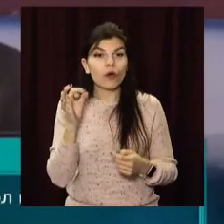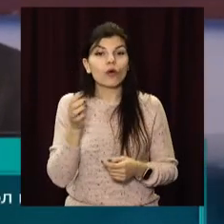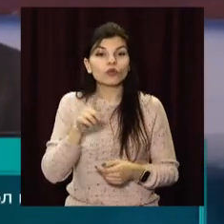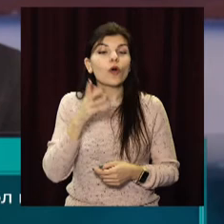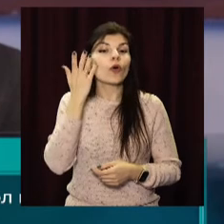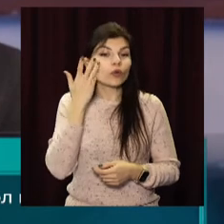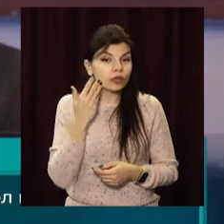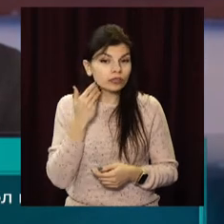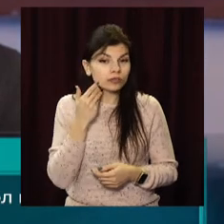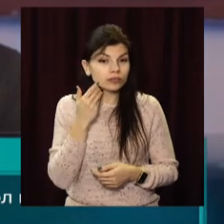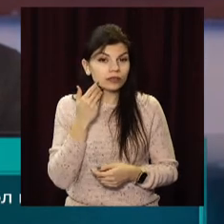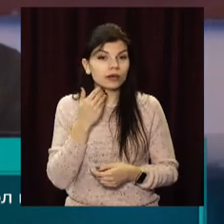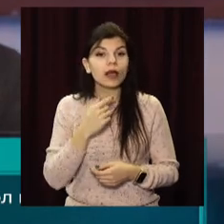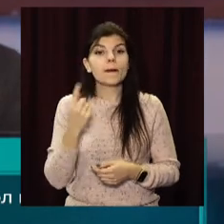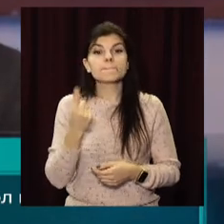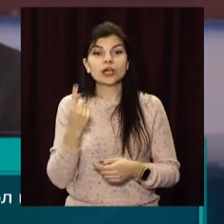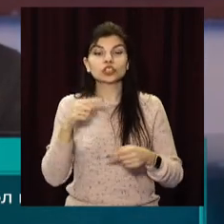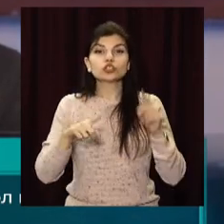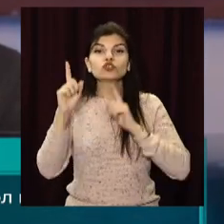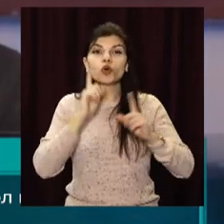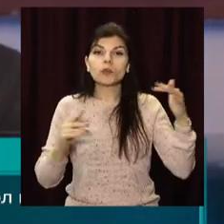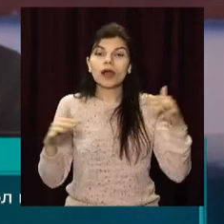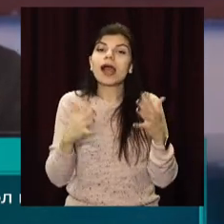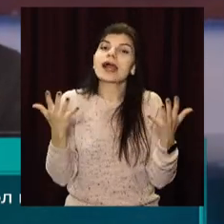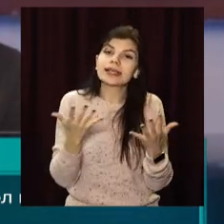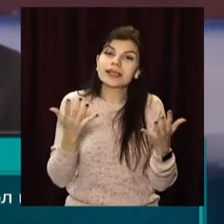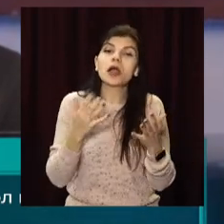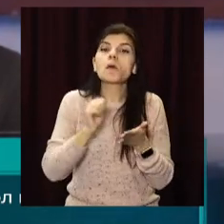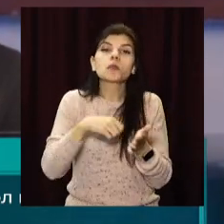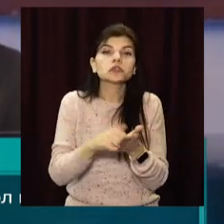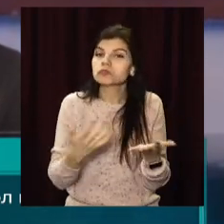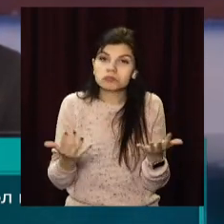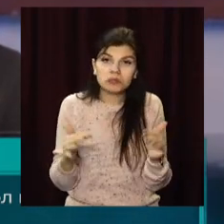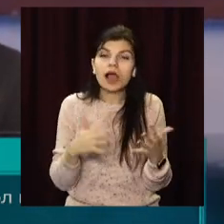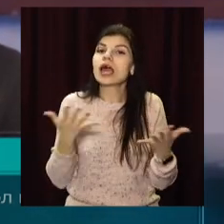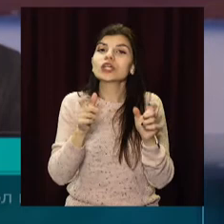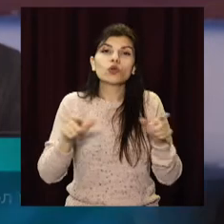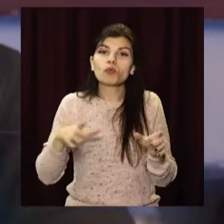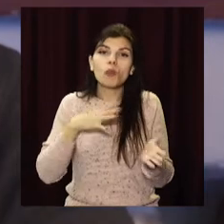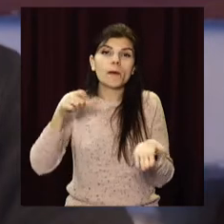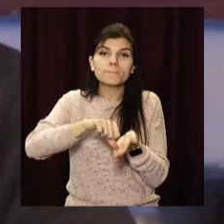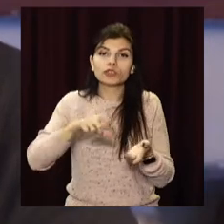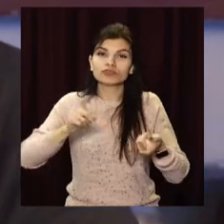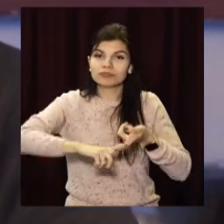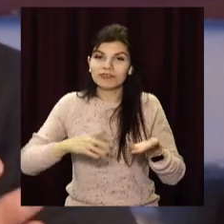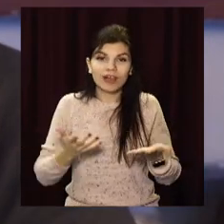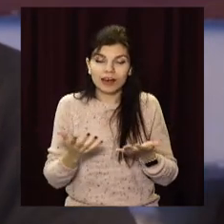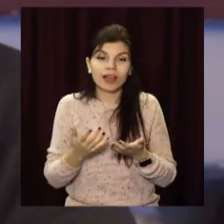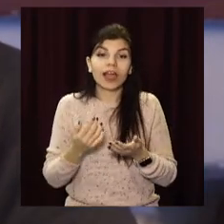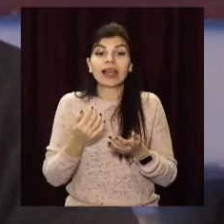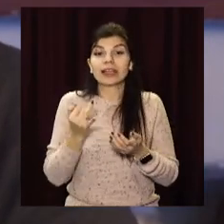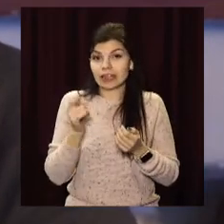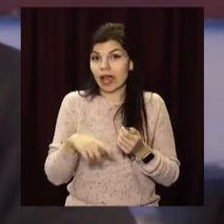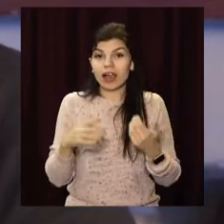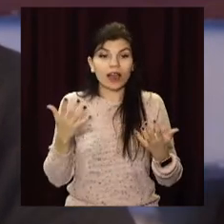коли перші зібрання тут відбувалися, які зібрання, яким чином, які люди були причетні до цих зібрань, і також